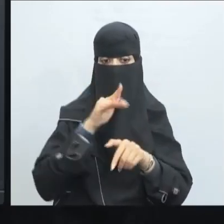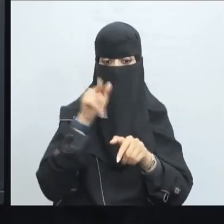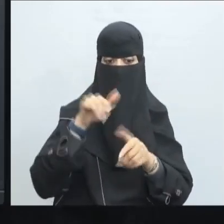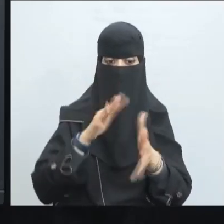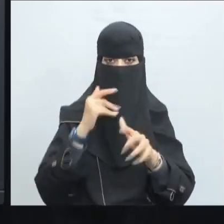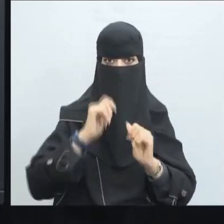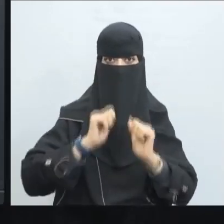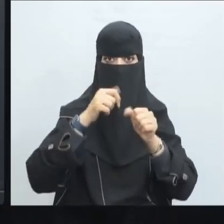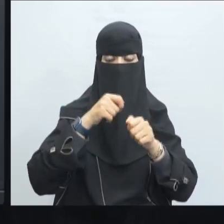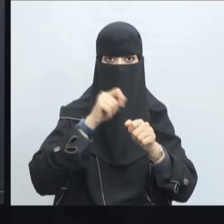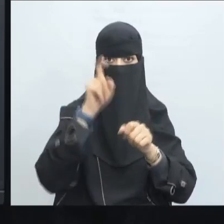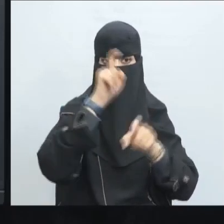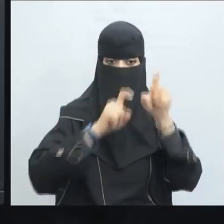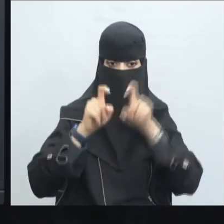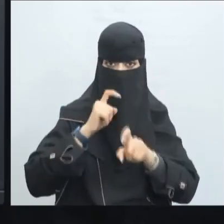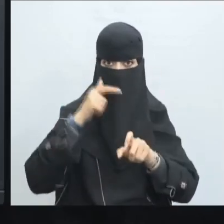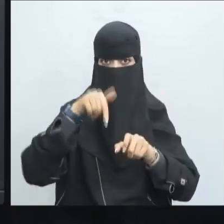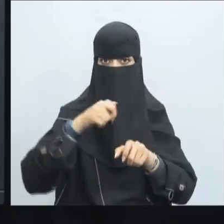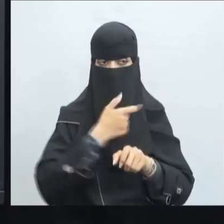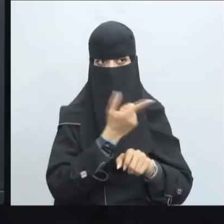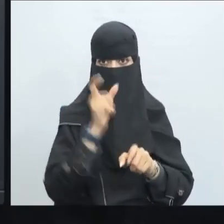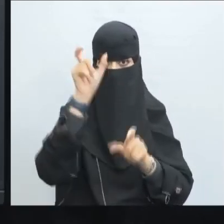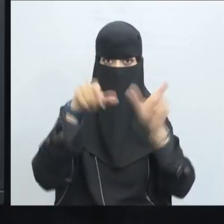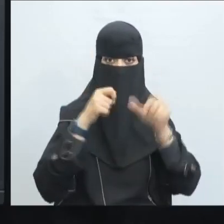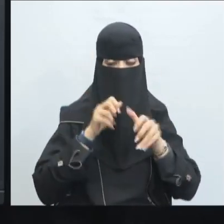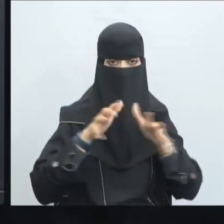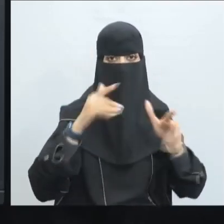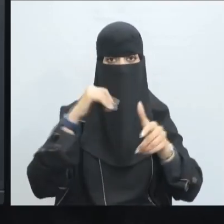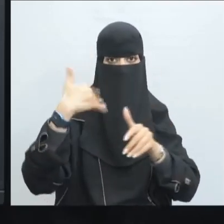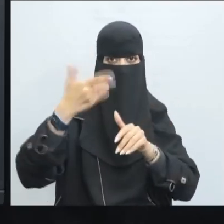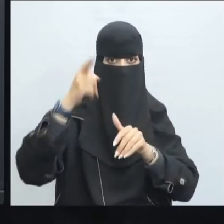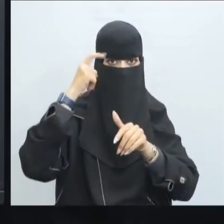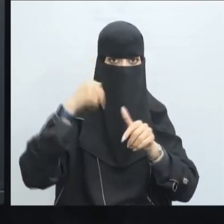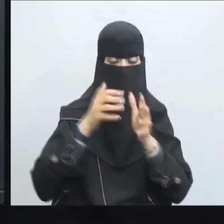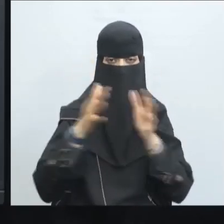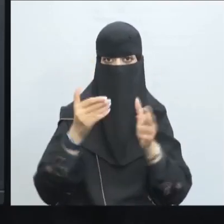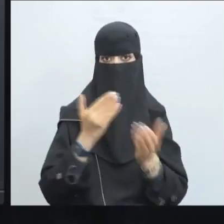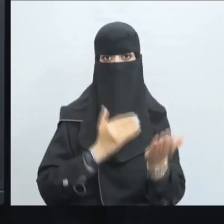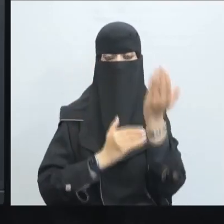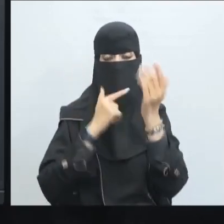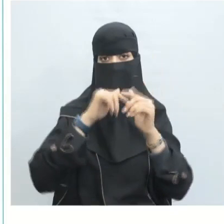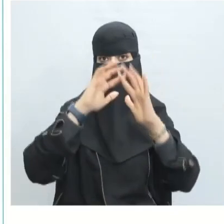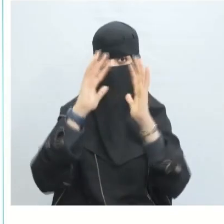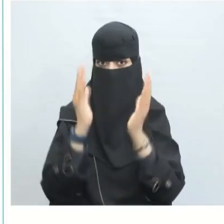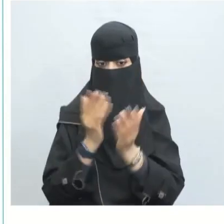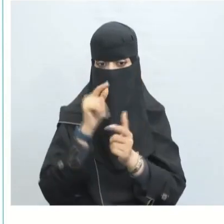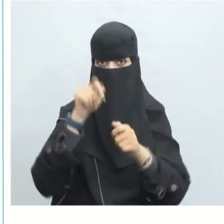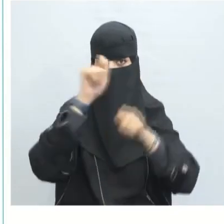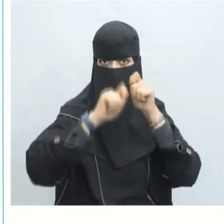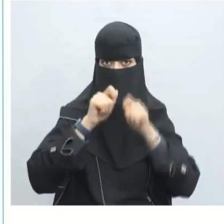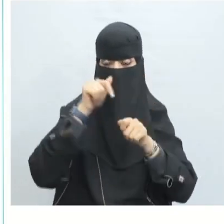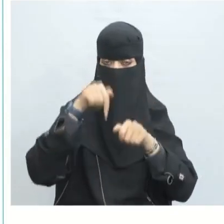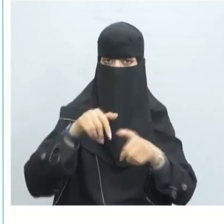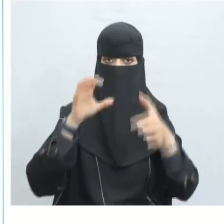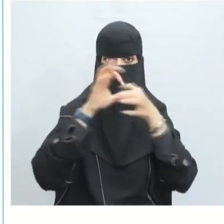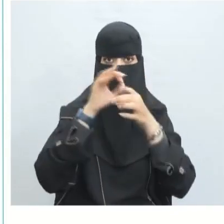او قد يقوم بعمل استبيان واستطلاع للجمهور بشكل عام ومن ثم يعرف حجم الطلب اذا كل ذلك قد يستخدم